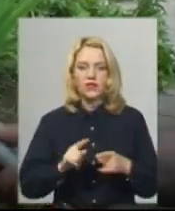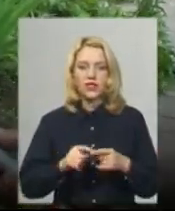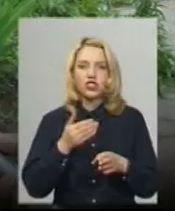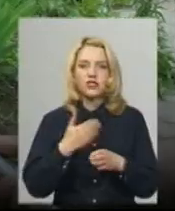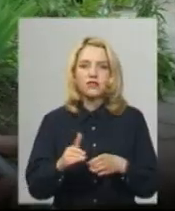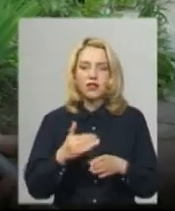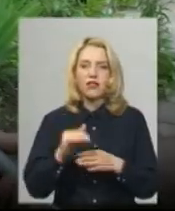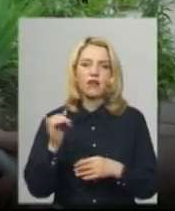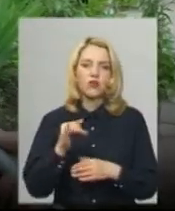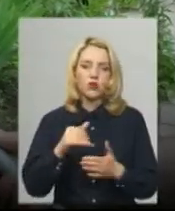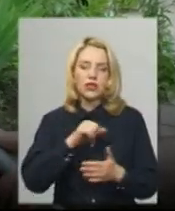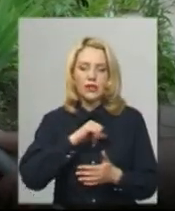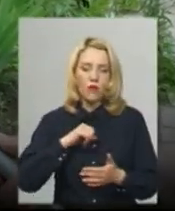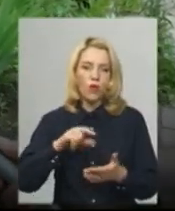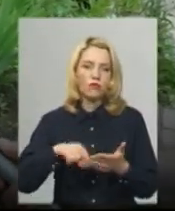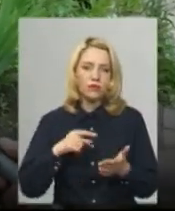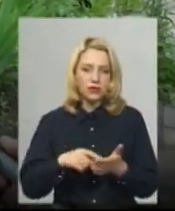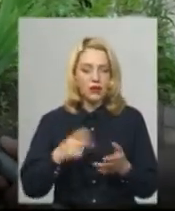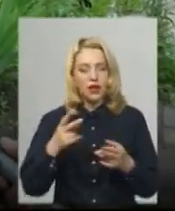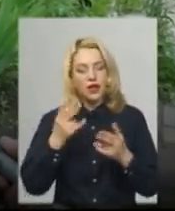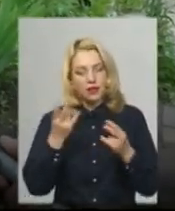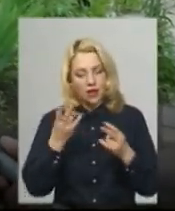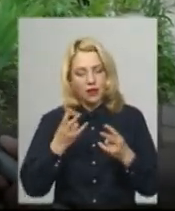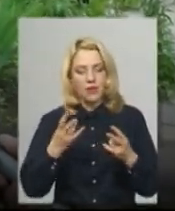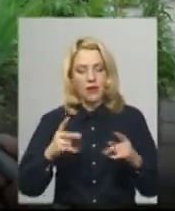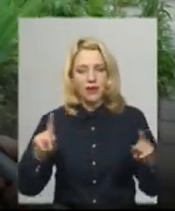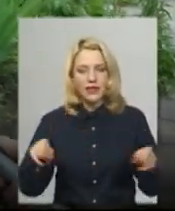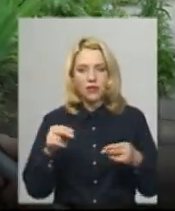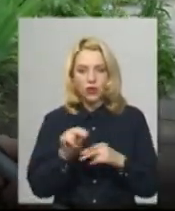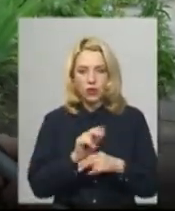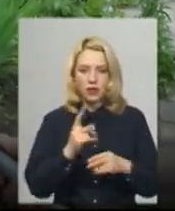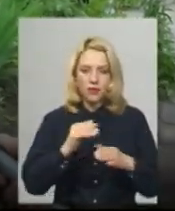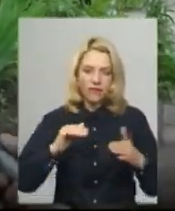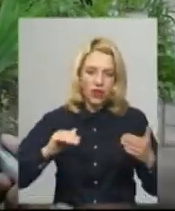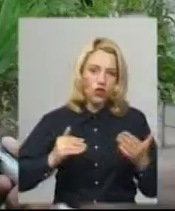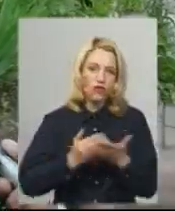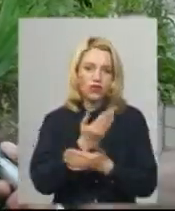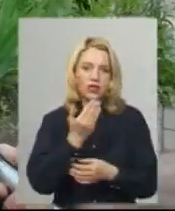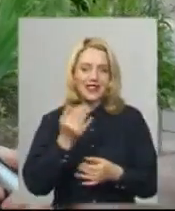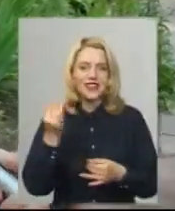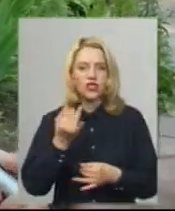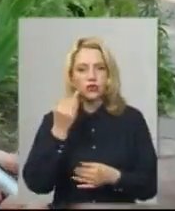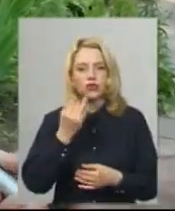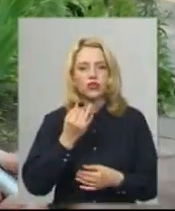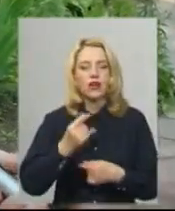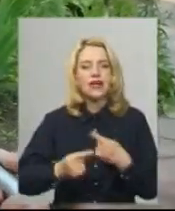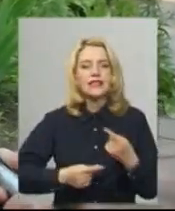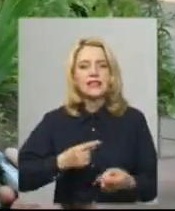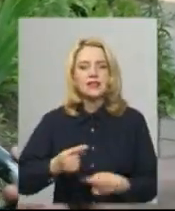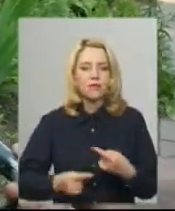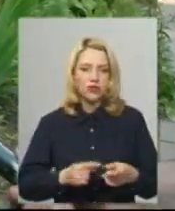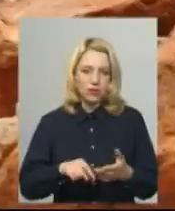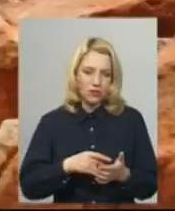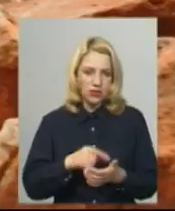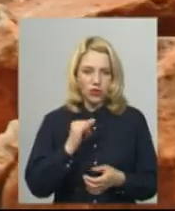реконструювати, відновити історичну спадщину міста Ізяслова, тому що місто Ізяслов –